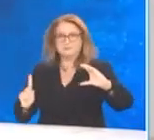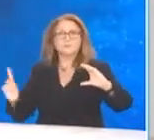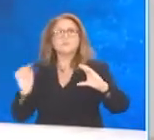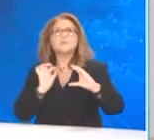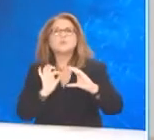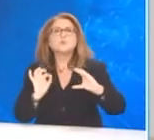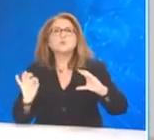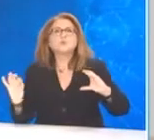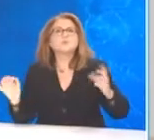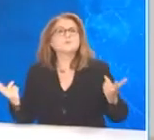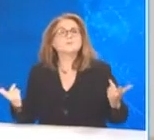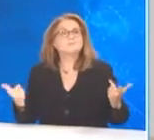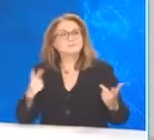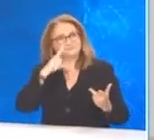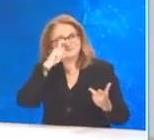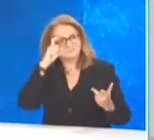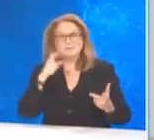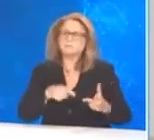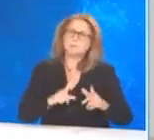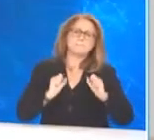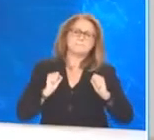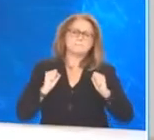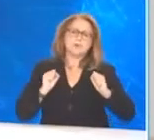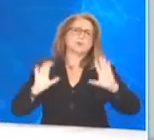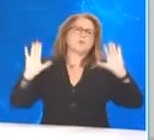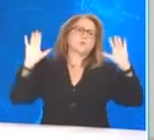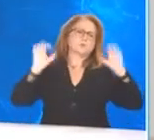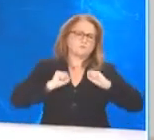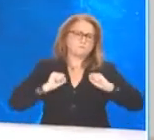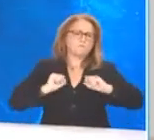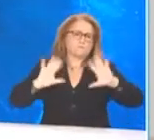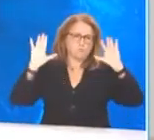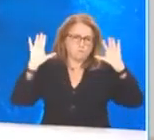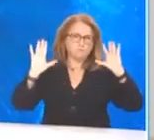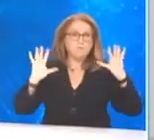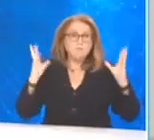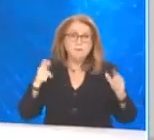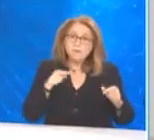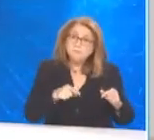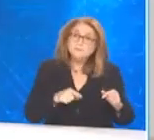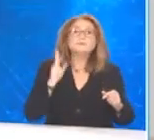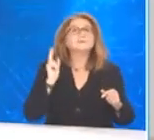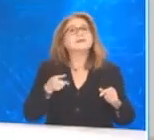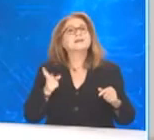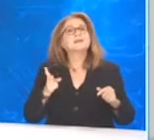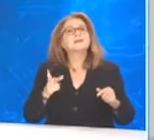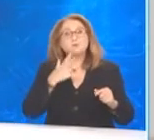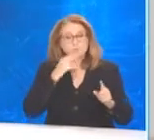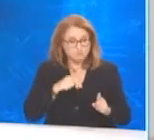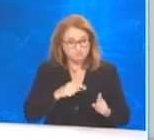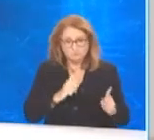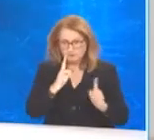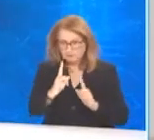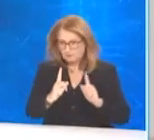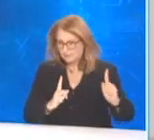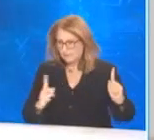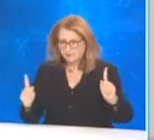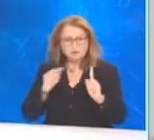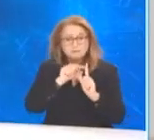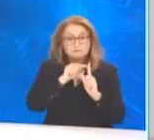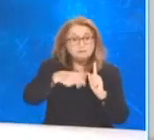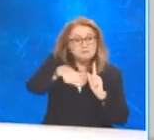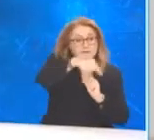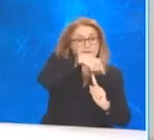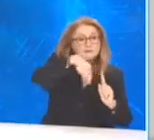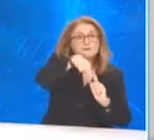ιχνηλατήσεις ότι έχουμε μεγάλο αριθμό στενών επαφών high risk, όχι low risk, και μέσα από τις ιχνηλατήσεις αυτών των